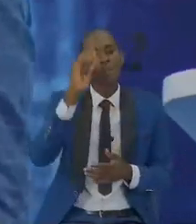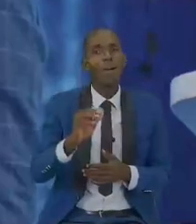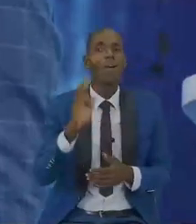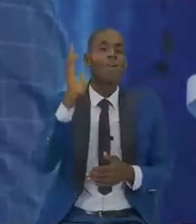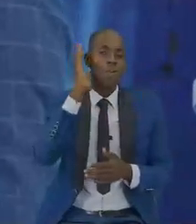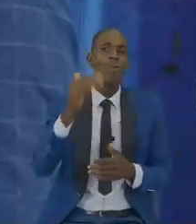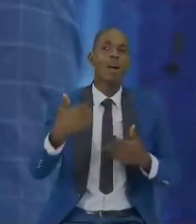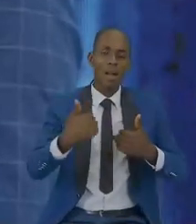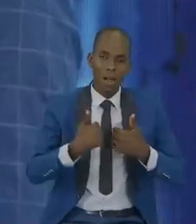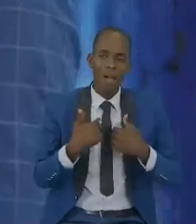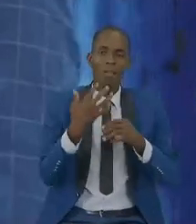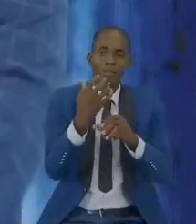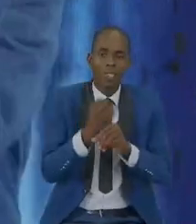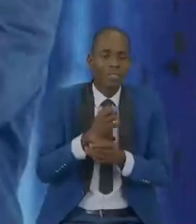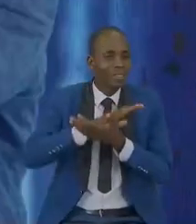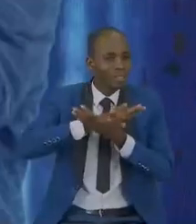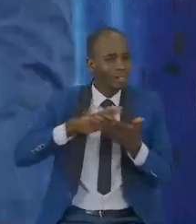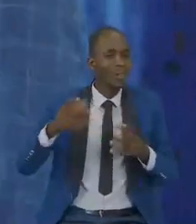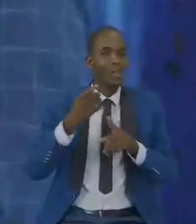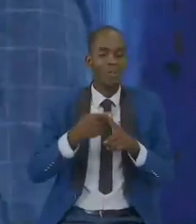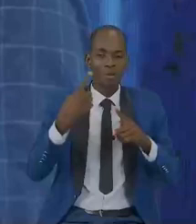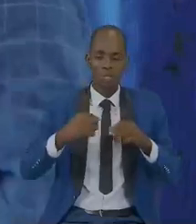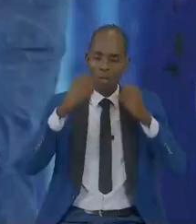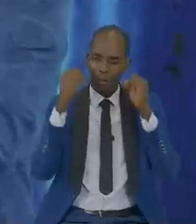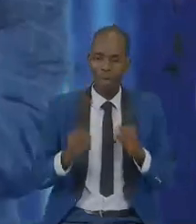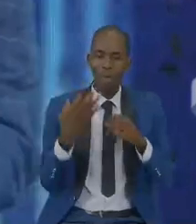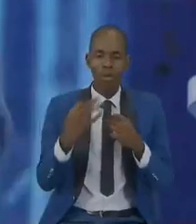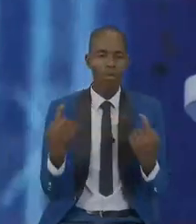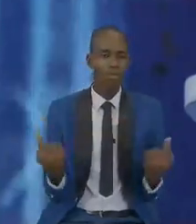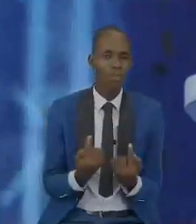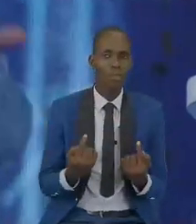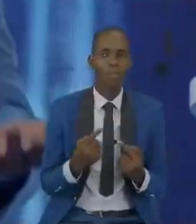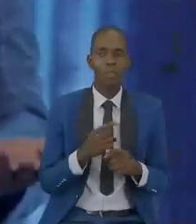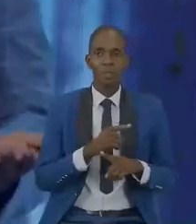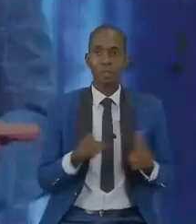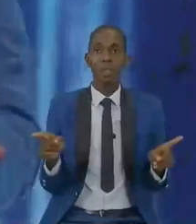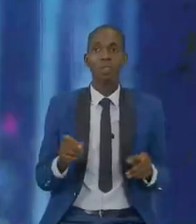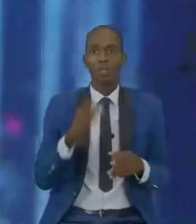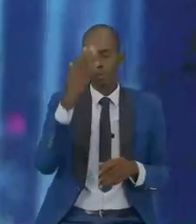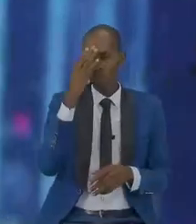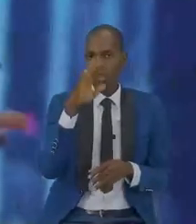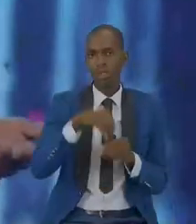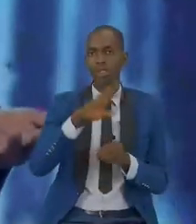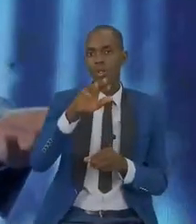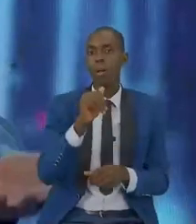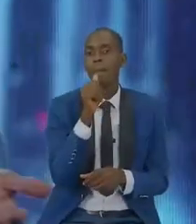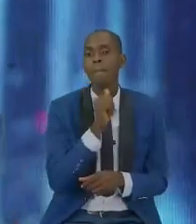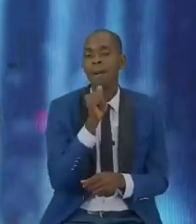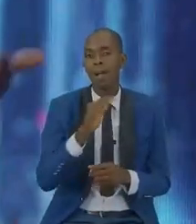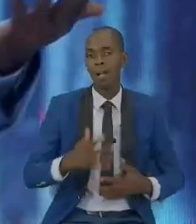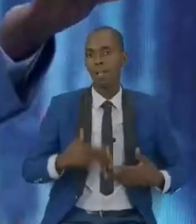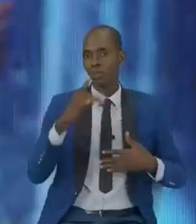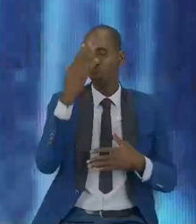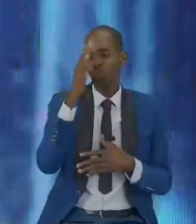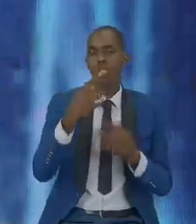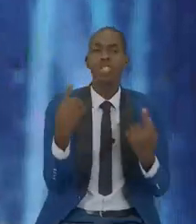salut, il doit avoir la guérison totale de la fournaise du péché et de l'affliction. Tu connais